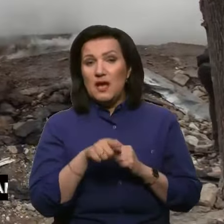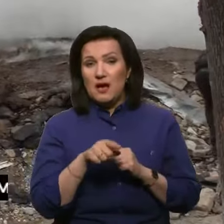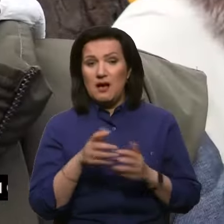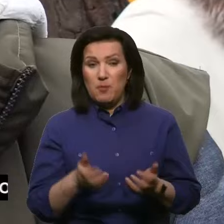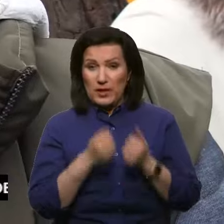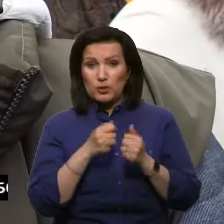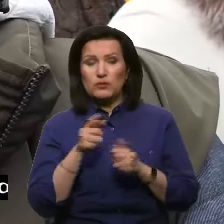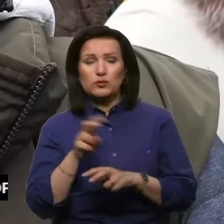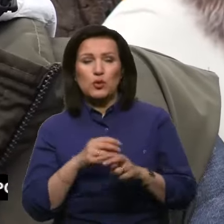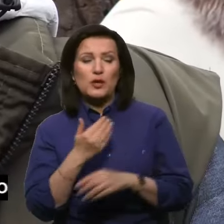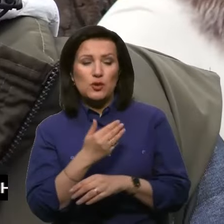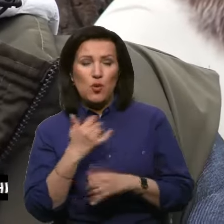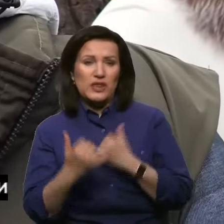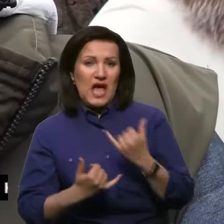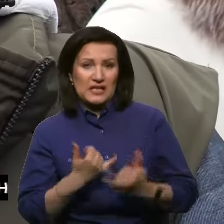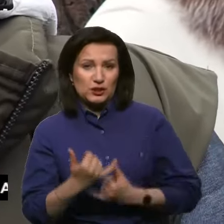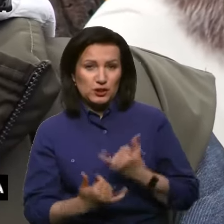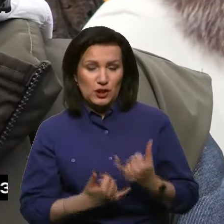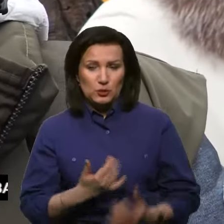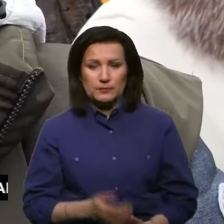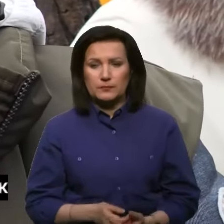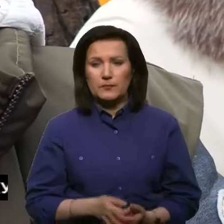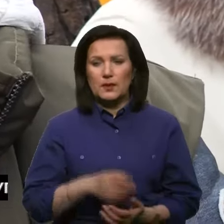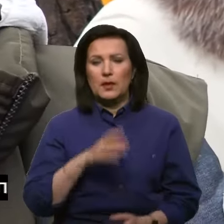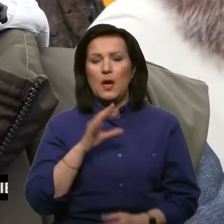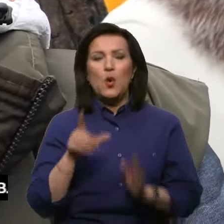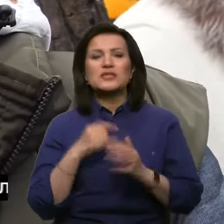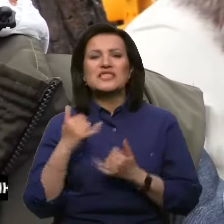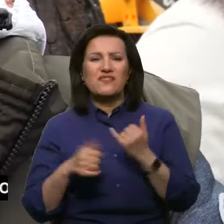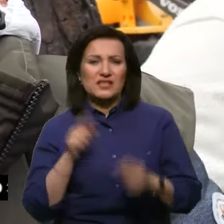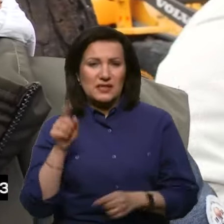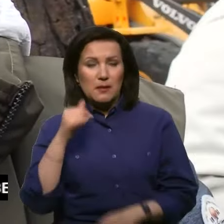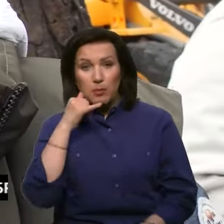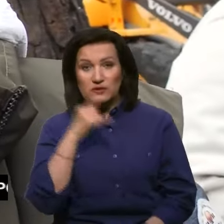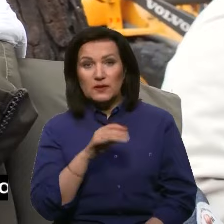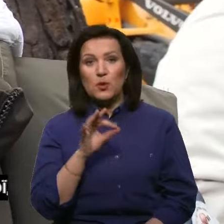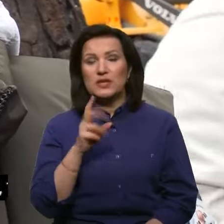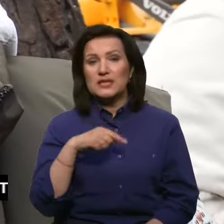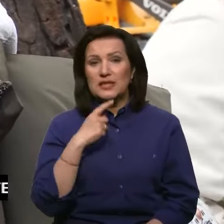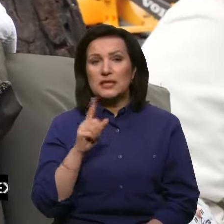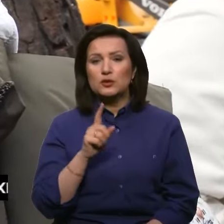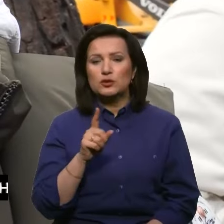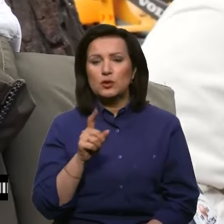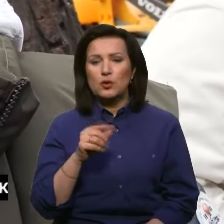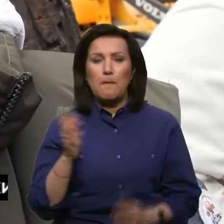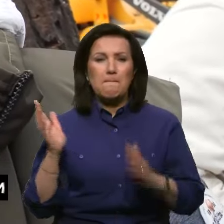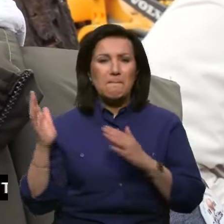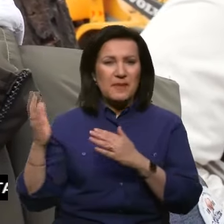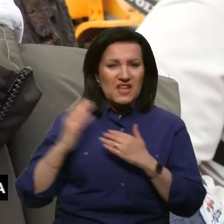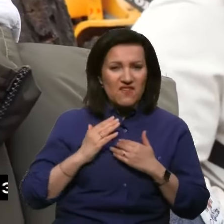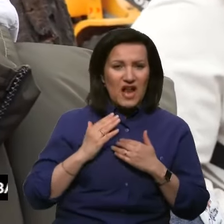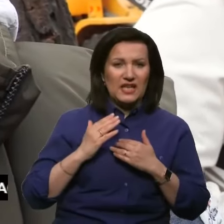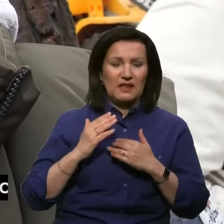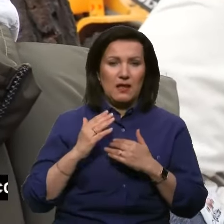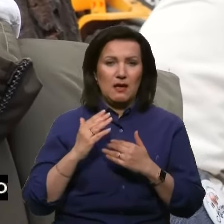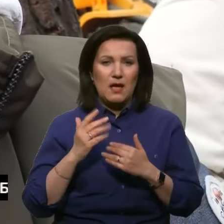наречену. Ми позвонили їм. Он з невестою там. Ми позвонили, вона сказала, що її привалило. І